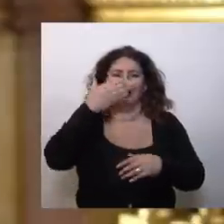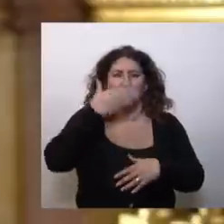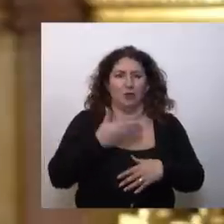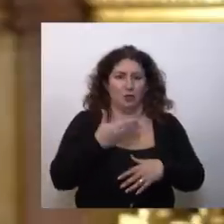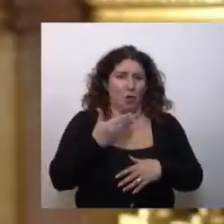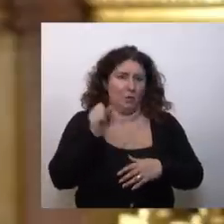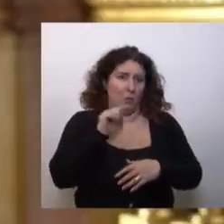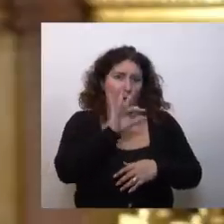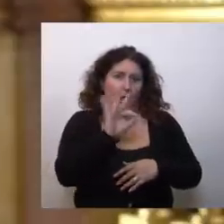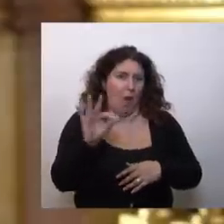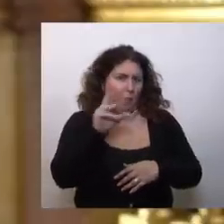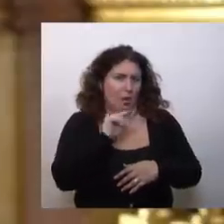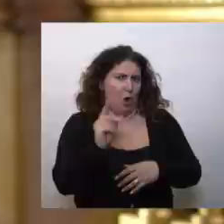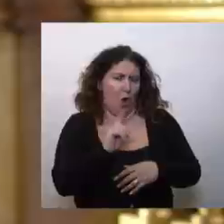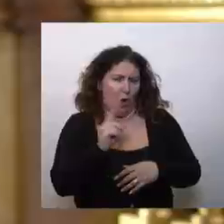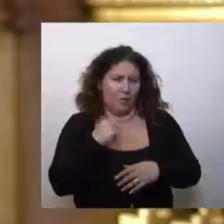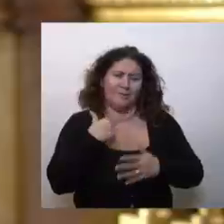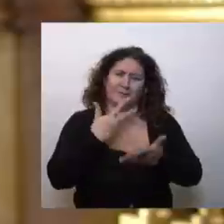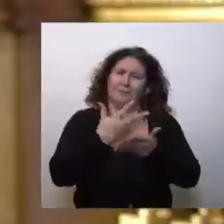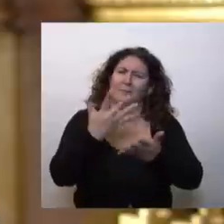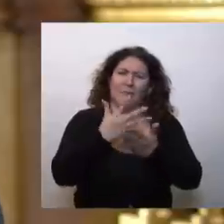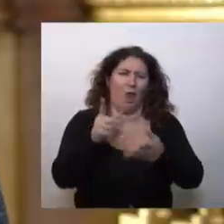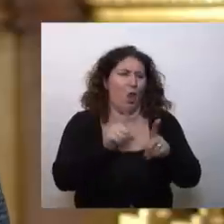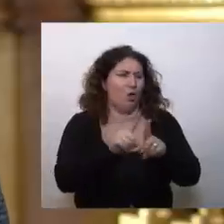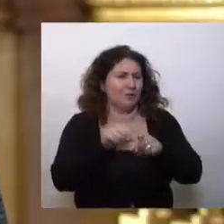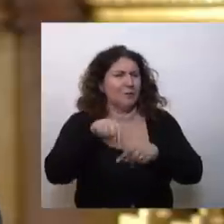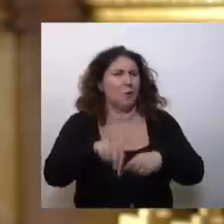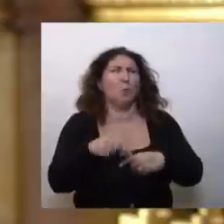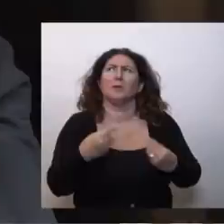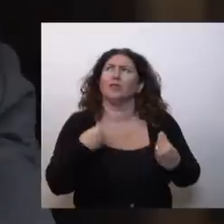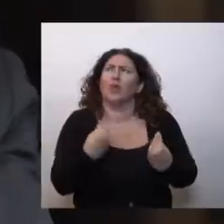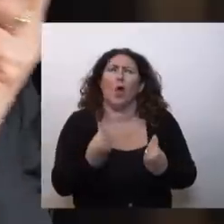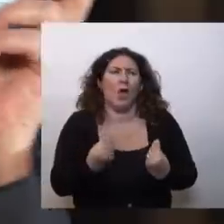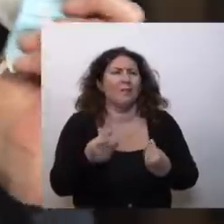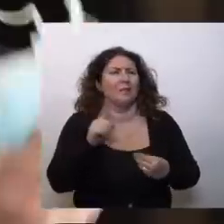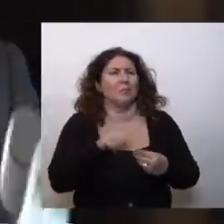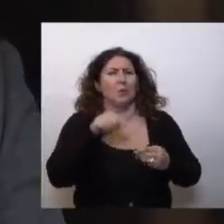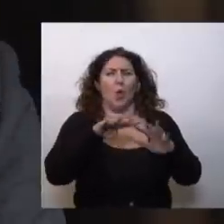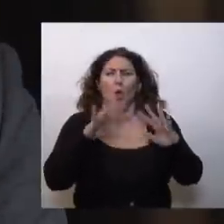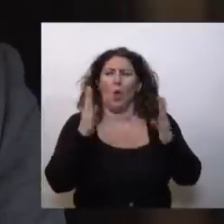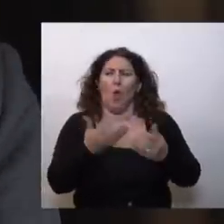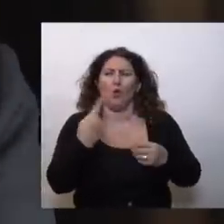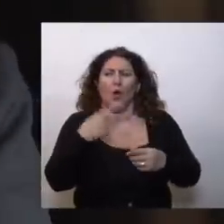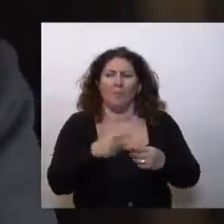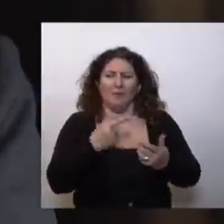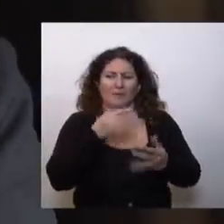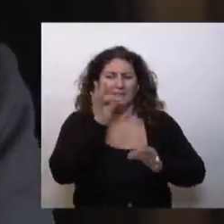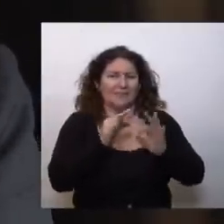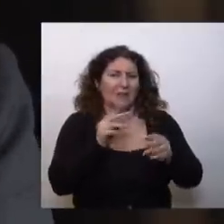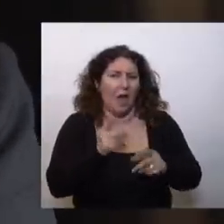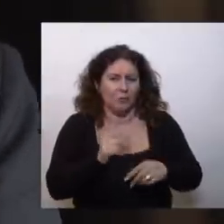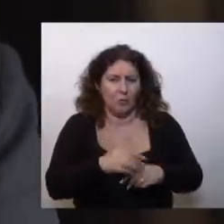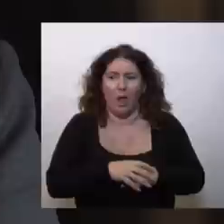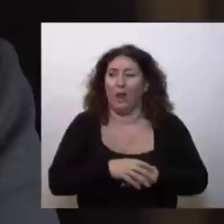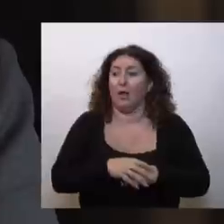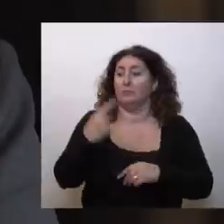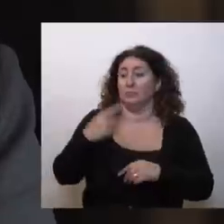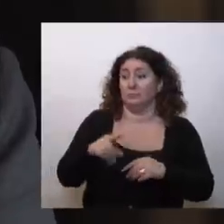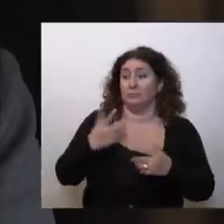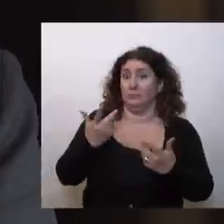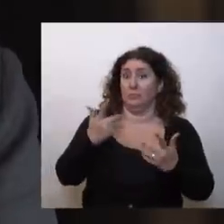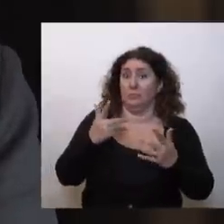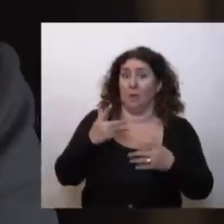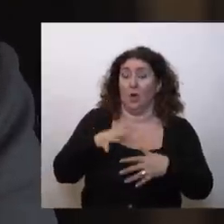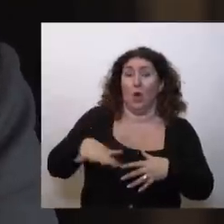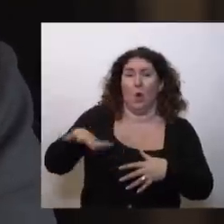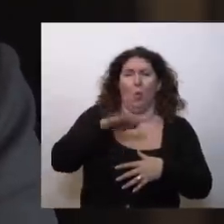dottoressa, dove ci troviamo e qual è il significato di questo luogo? Ci troviamo in un luogo